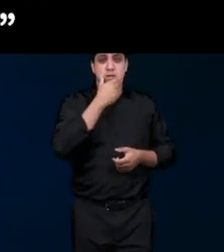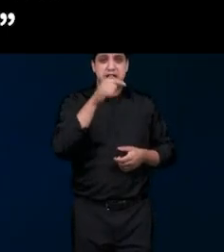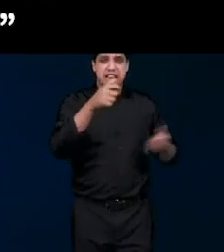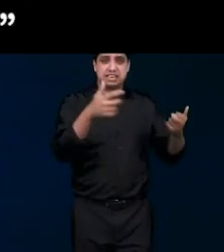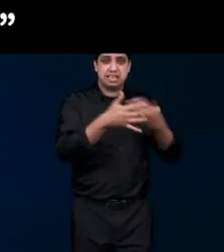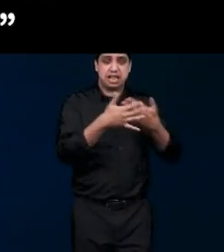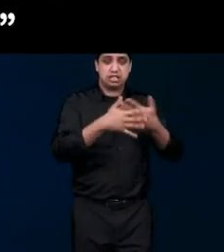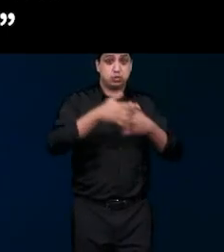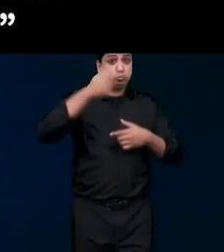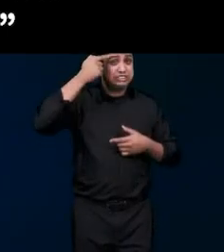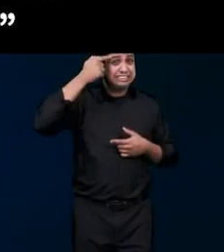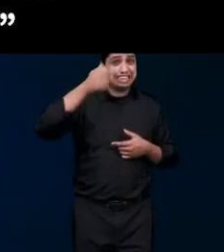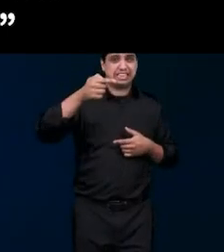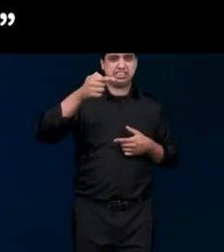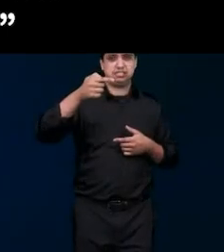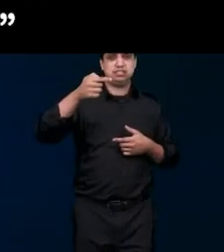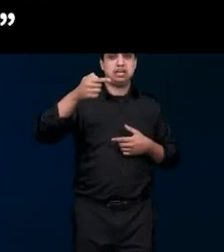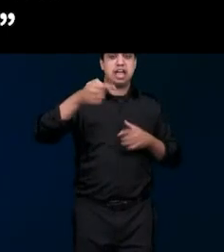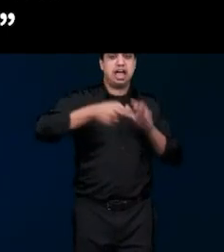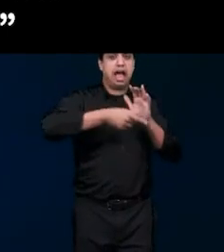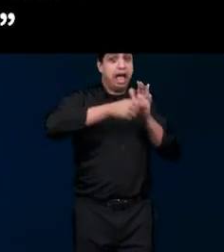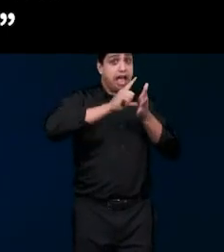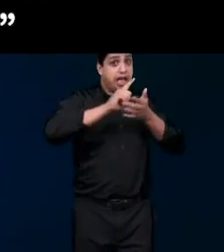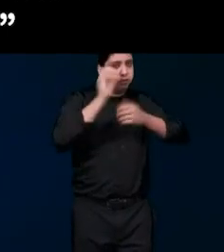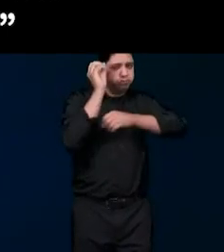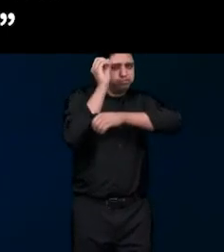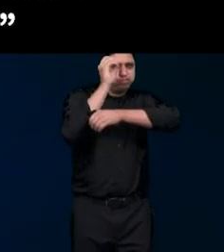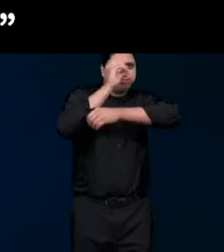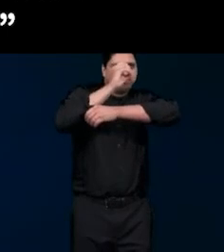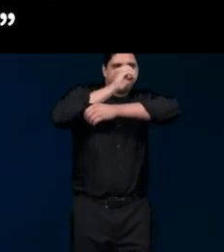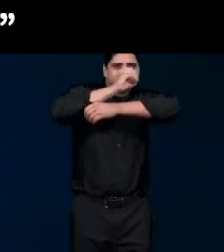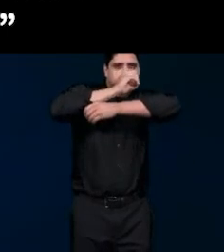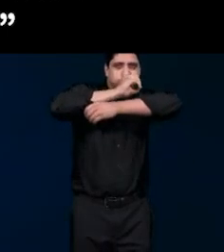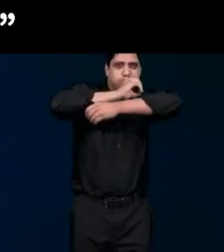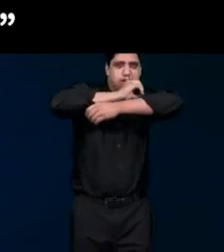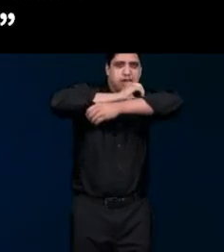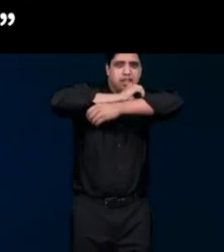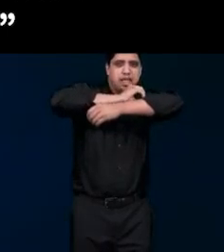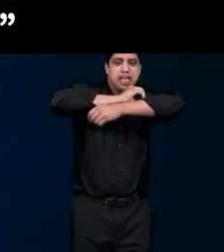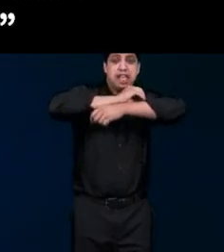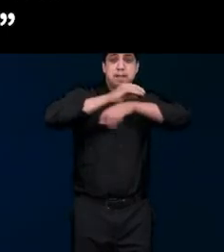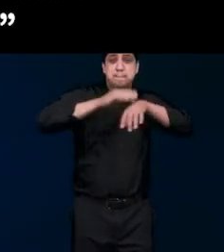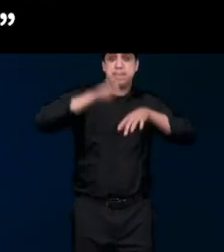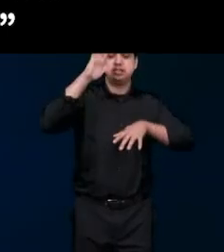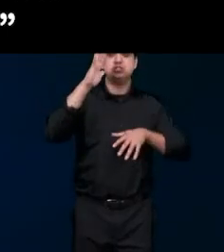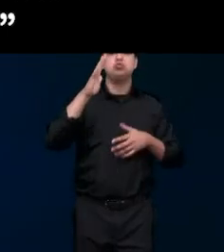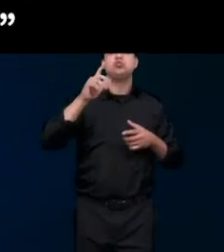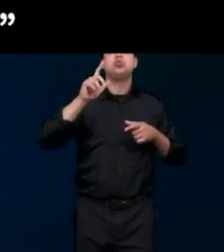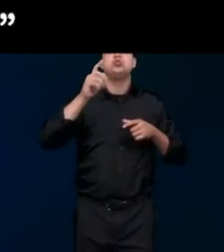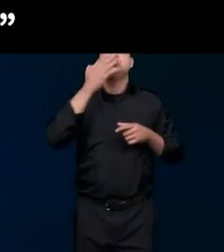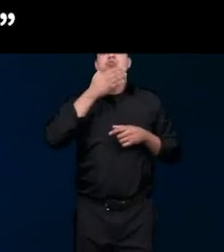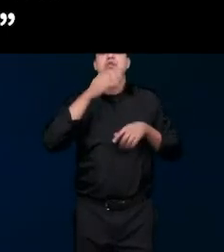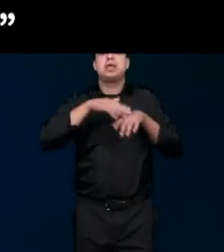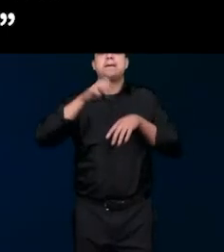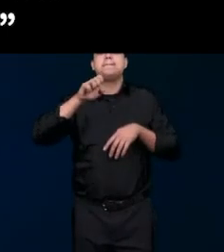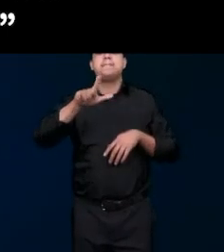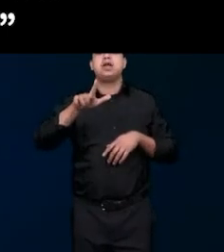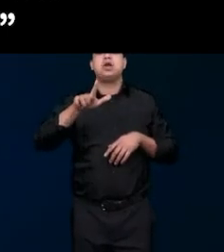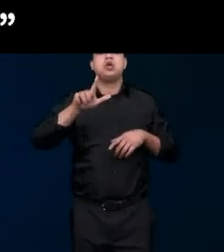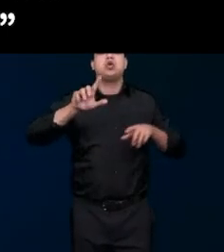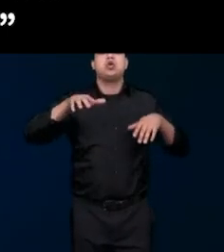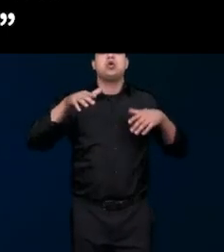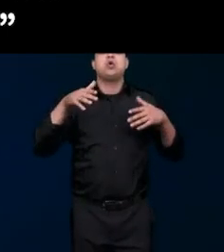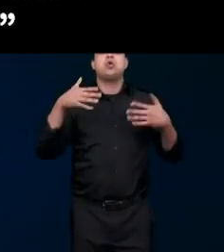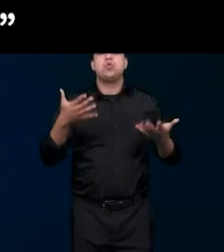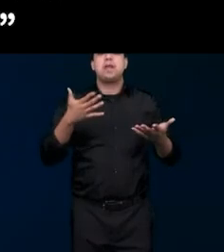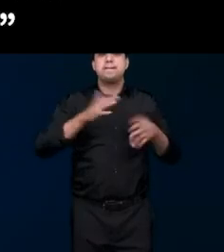солнечного сказали ему граждане, что слаще меда и что сильнее льва. Он сказал им, если бы вы не орали